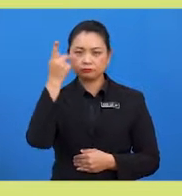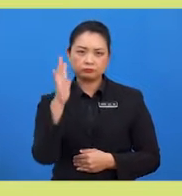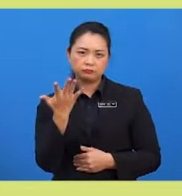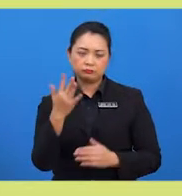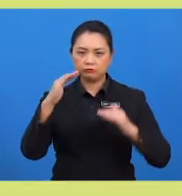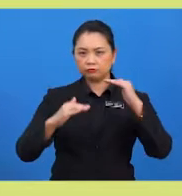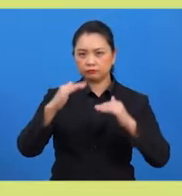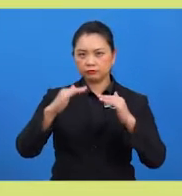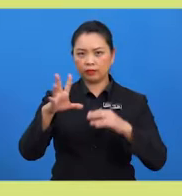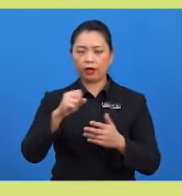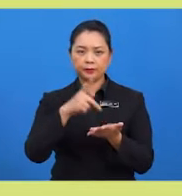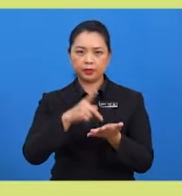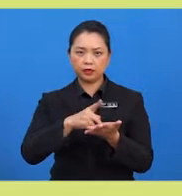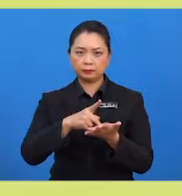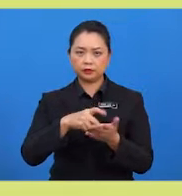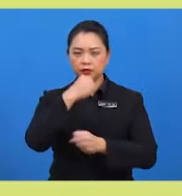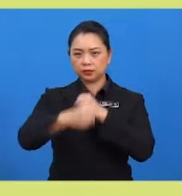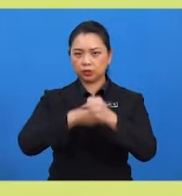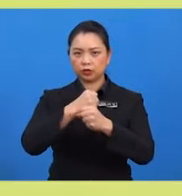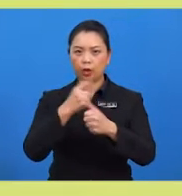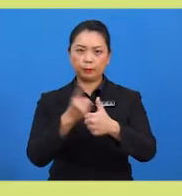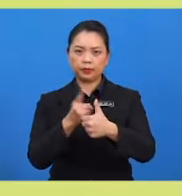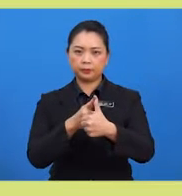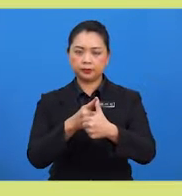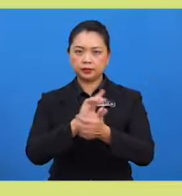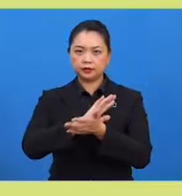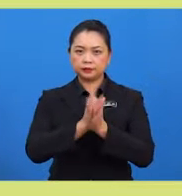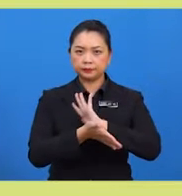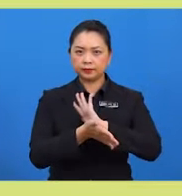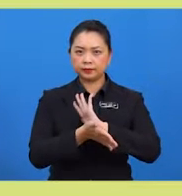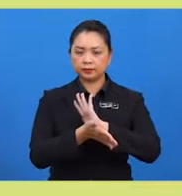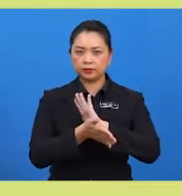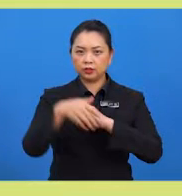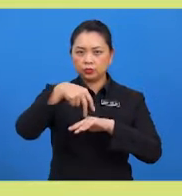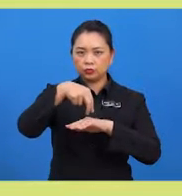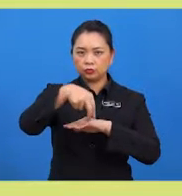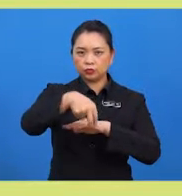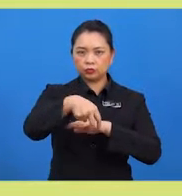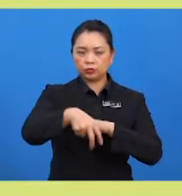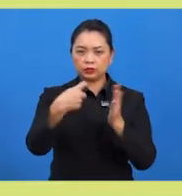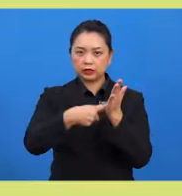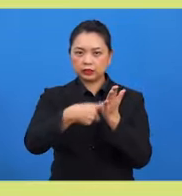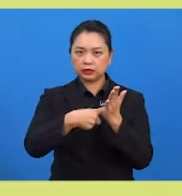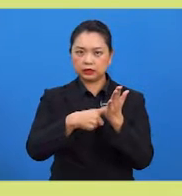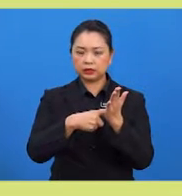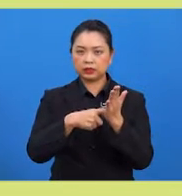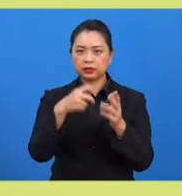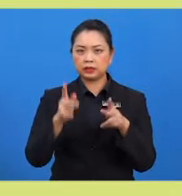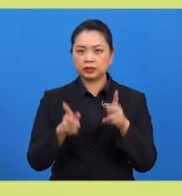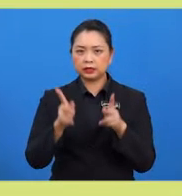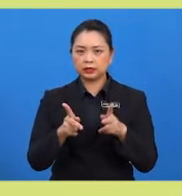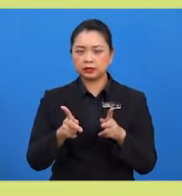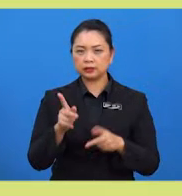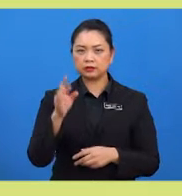tiada pelarasan diambil kira pada tahun pertama. Jadi, susut nilai kenderaan